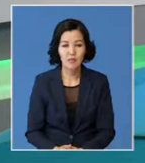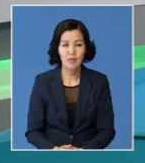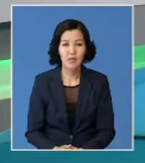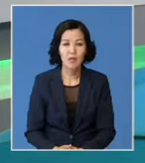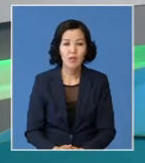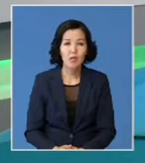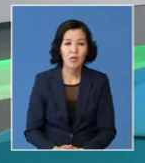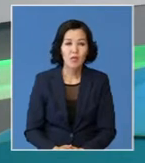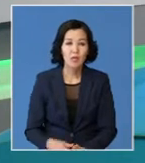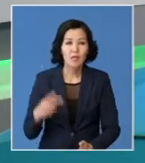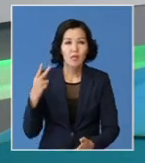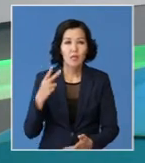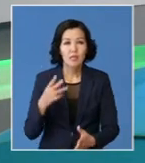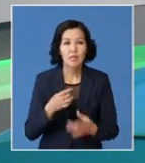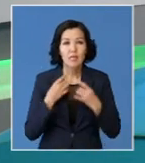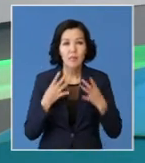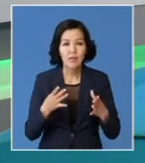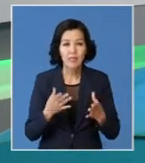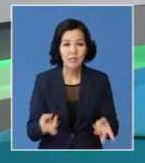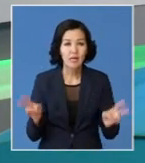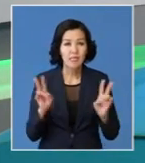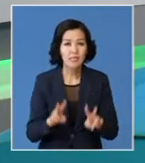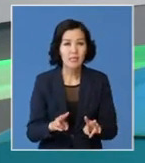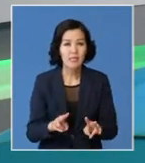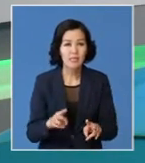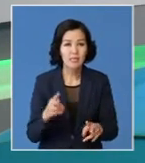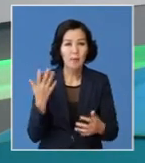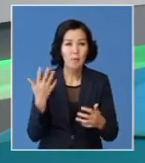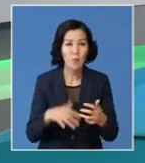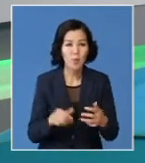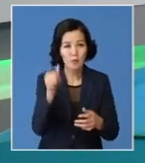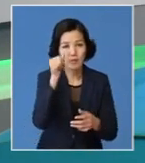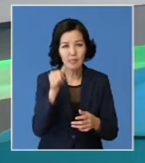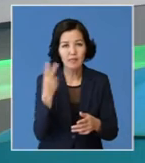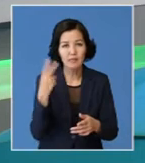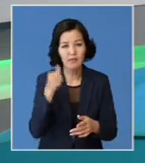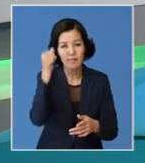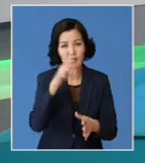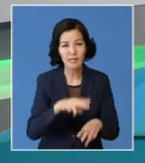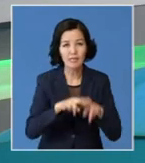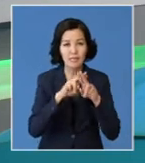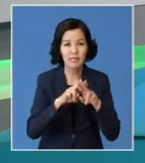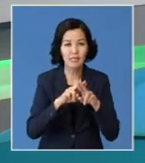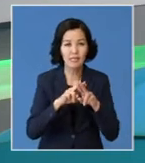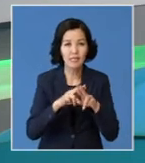До юбилея столицы осталось чуть меньше месяца. 20-летие Астаны обещают организаторы запомниться